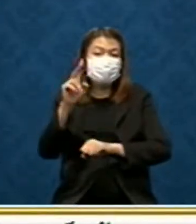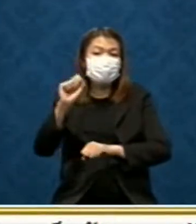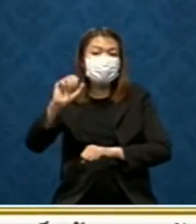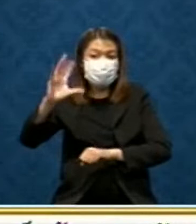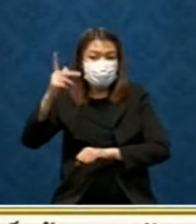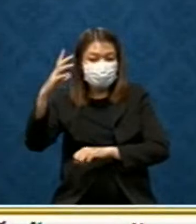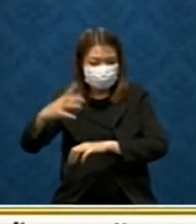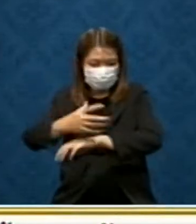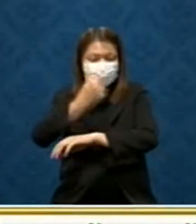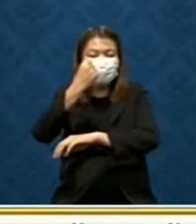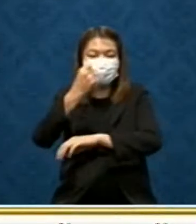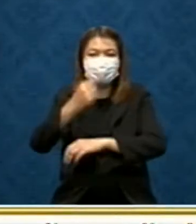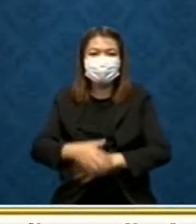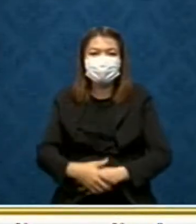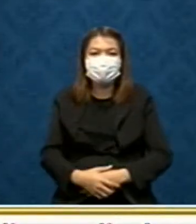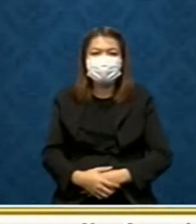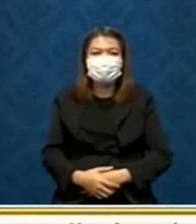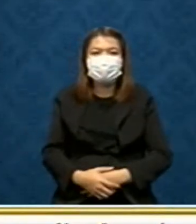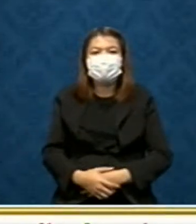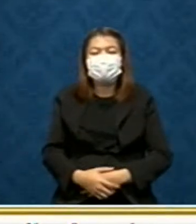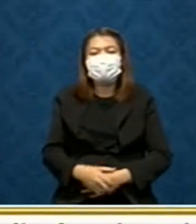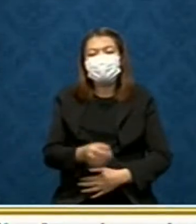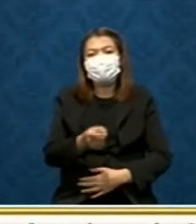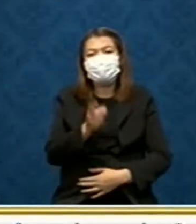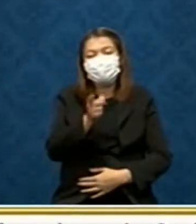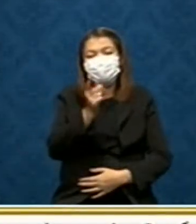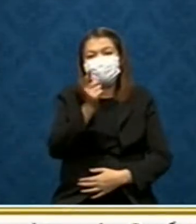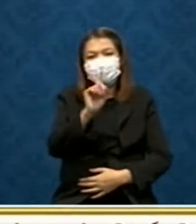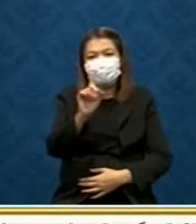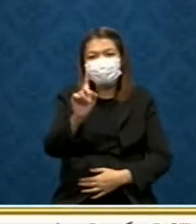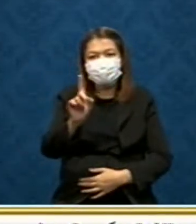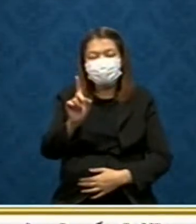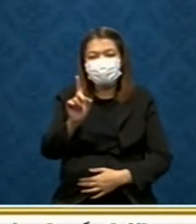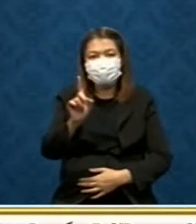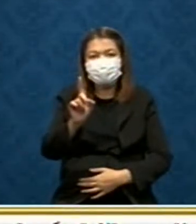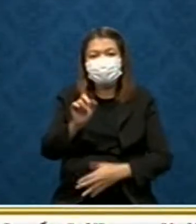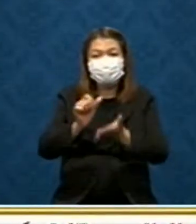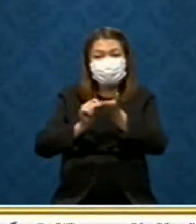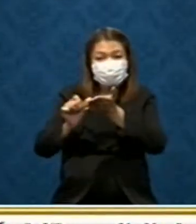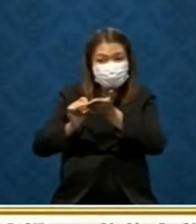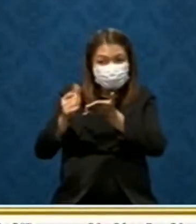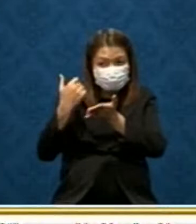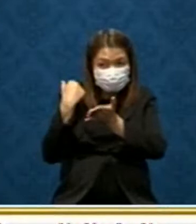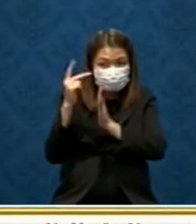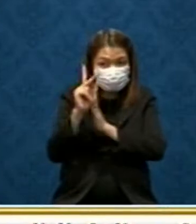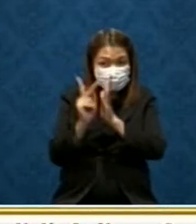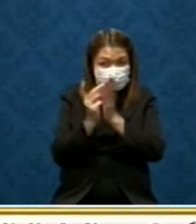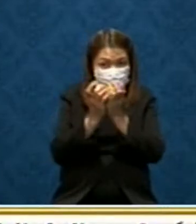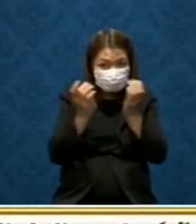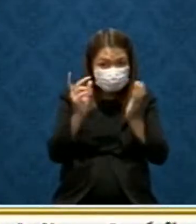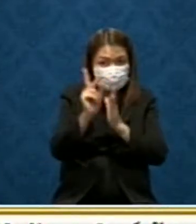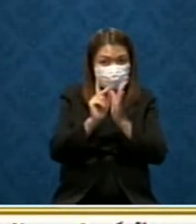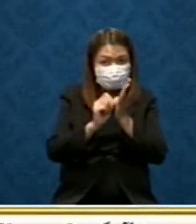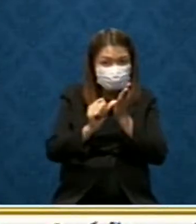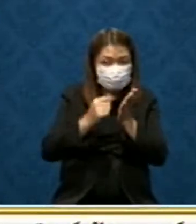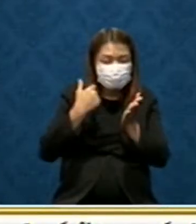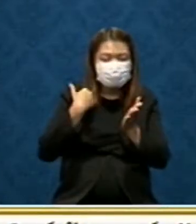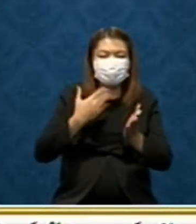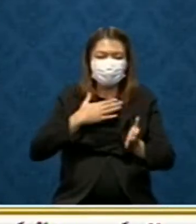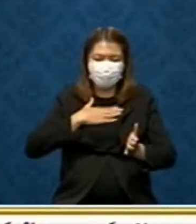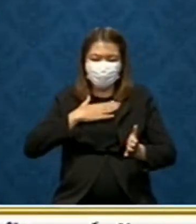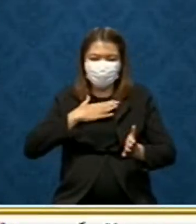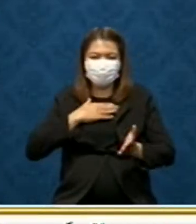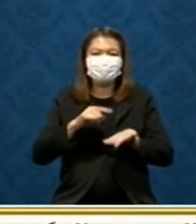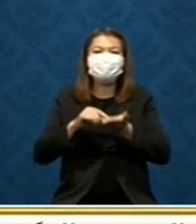ยิตอำนาจแล้ววจริเป็ยไครับแก้ไ รัิธรมนูลก็ ปีแรก ก พกผมน wholesale